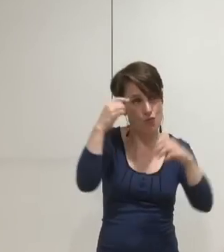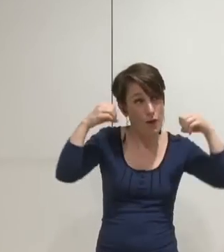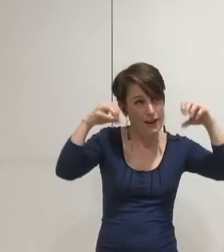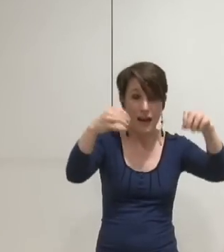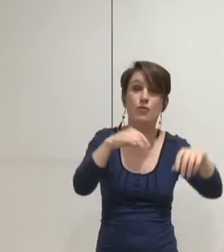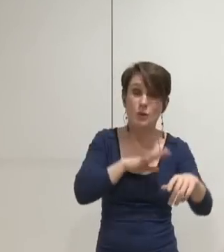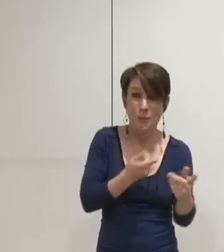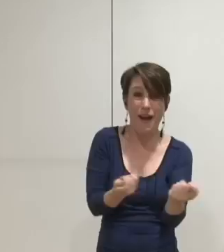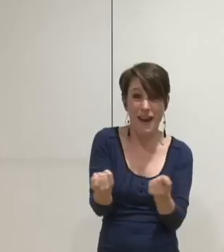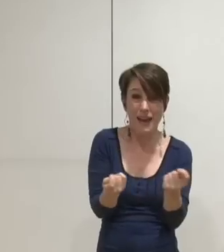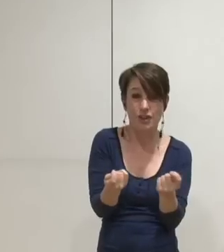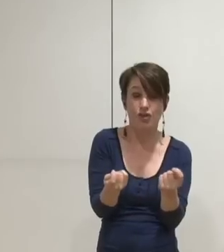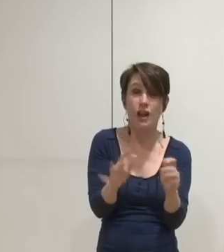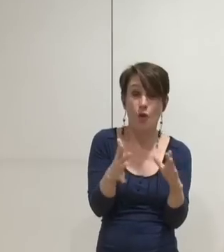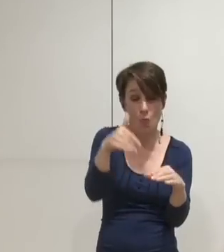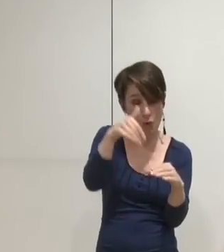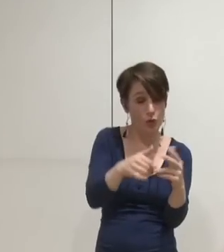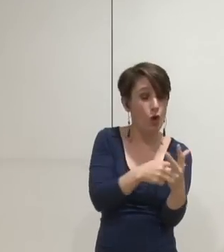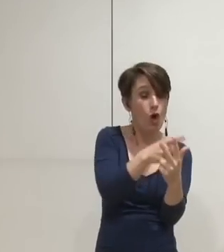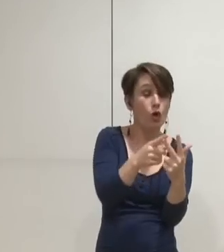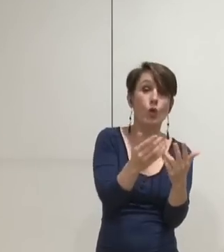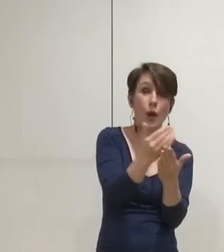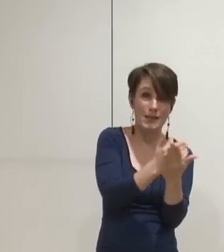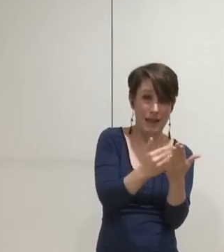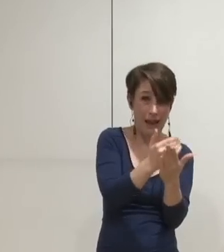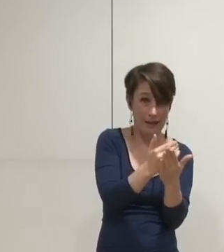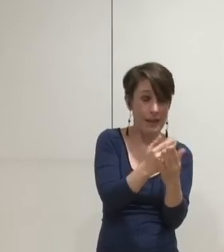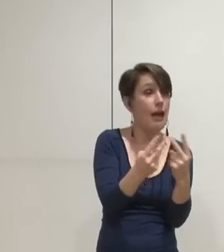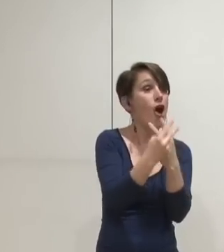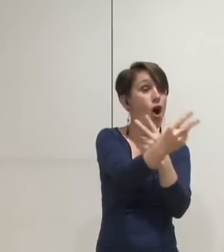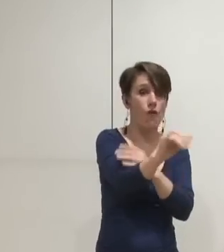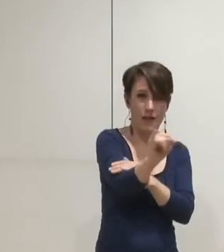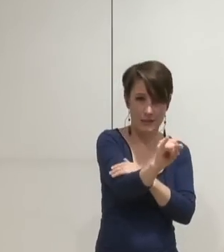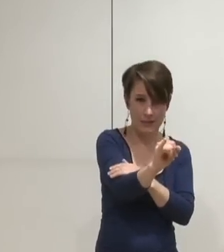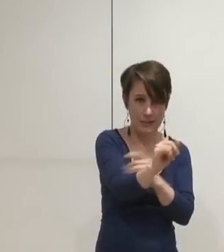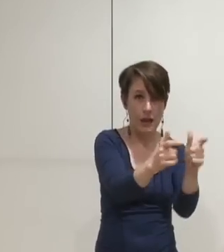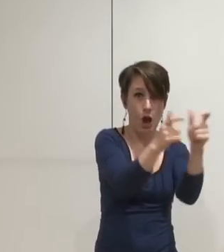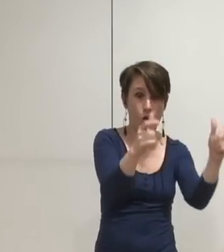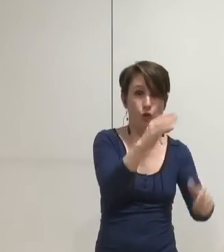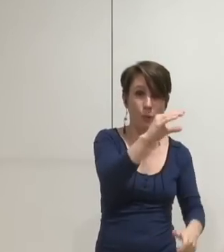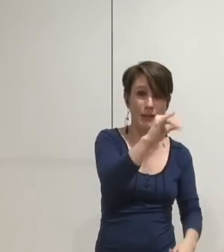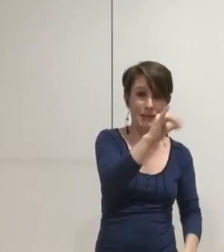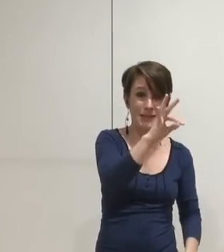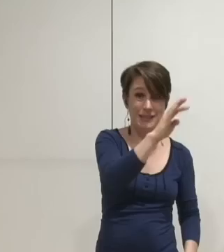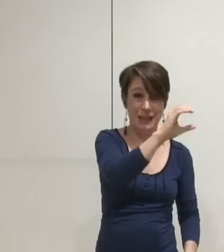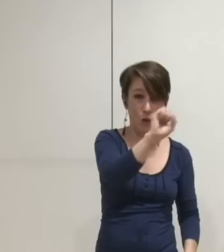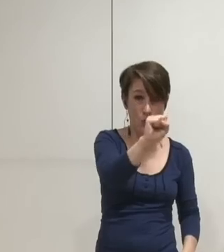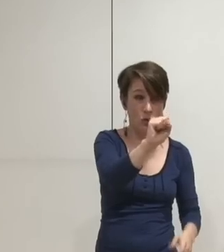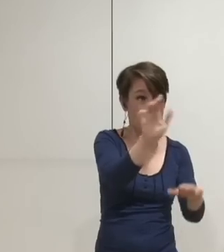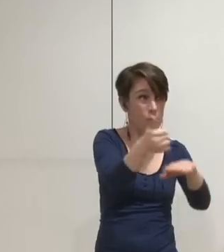salariés en face d'un groupement Citéos Vinc buig nous nous payons de